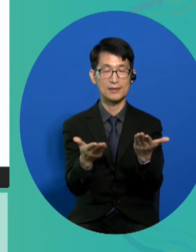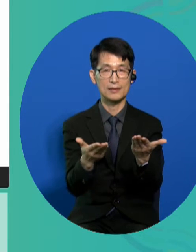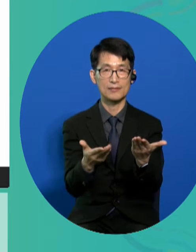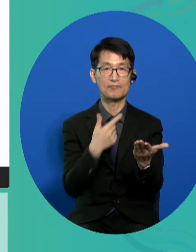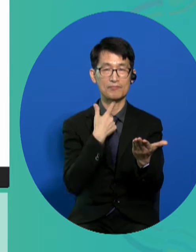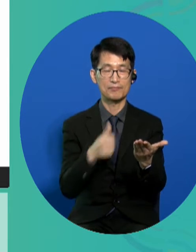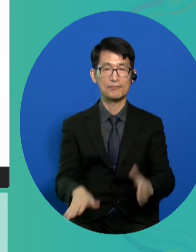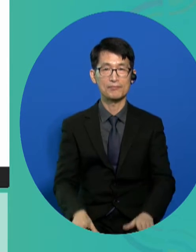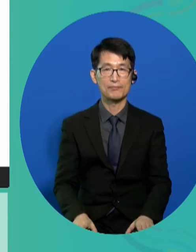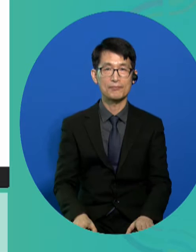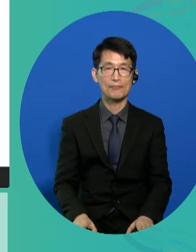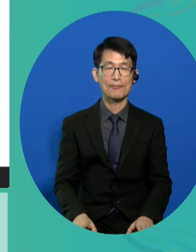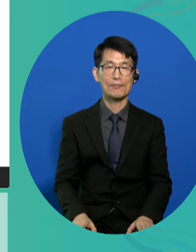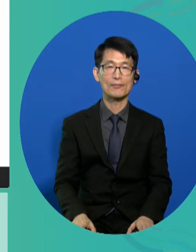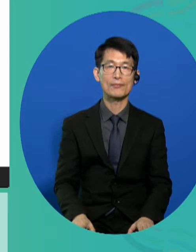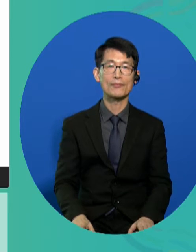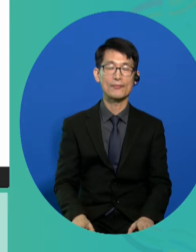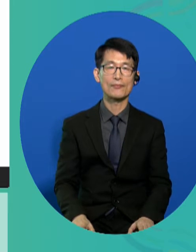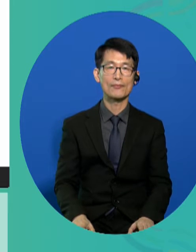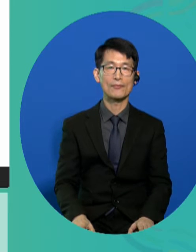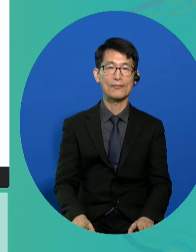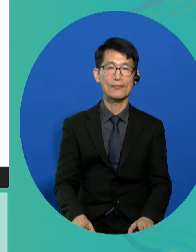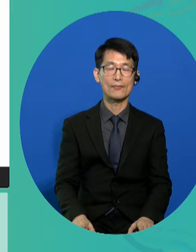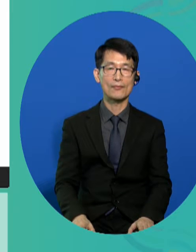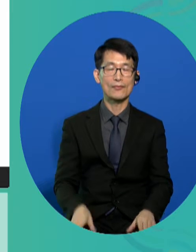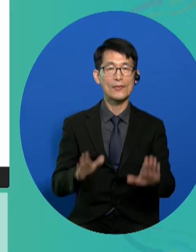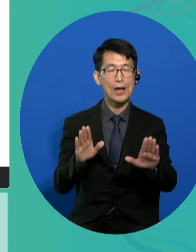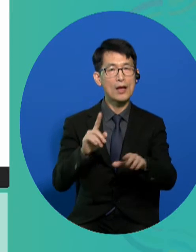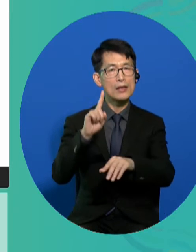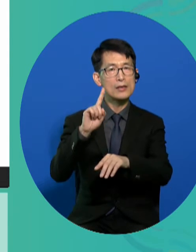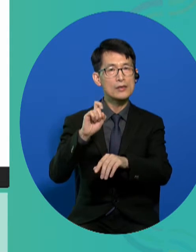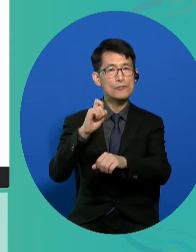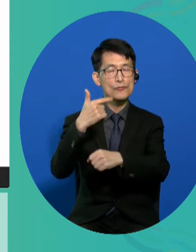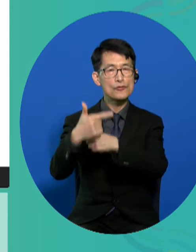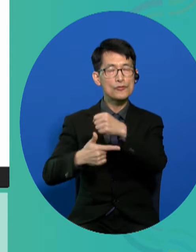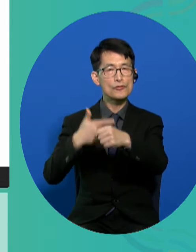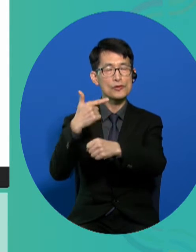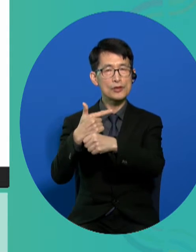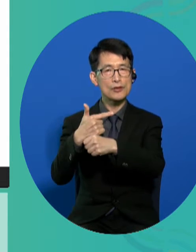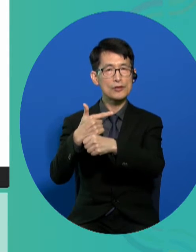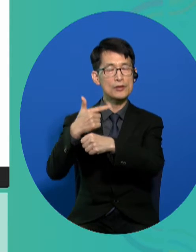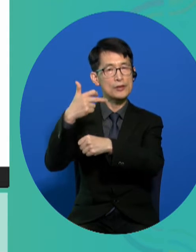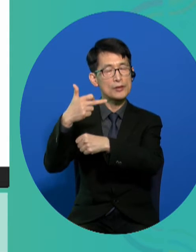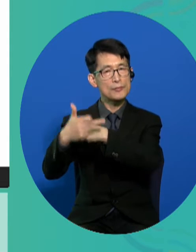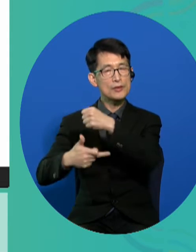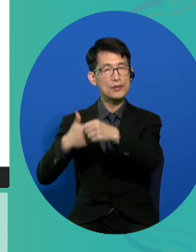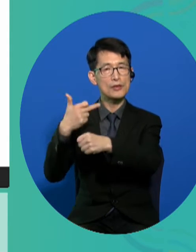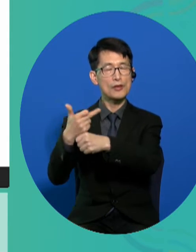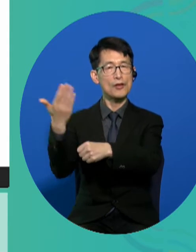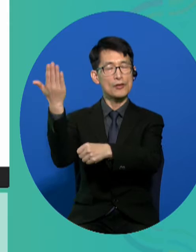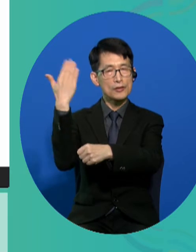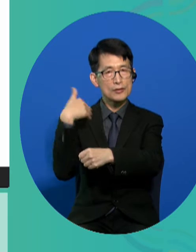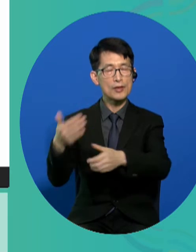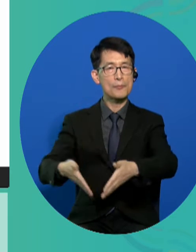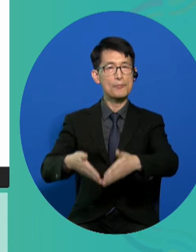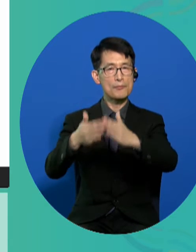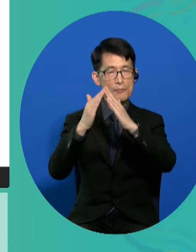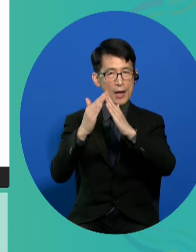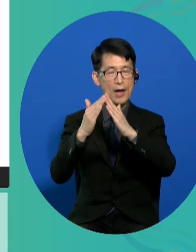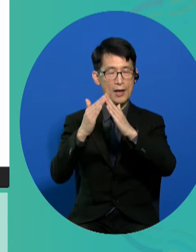ICT를 위한 글로벌 이니시어티브인데요. 약 16년에서 17년 전에 설립된 국제